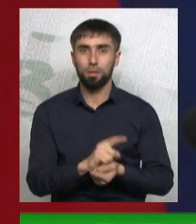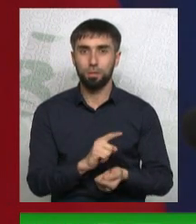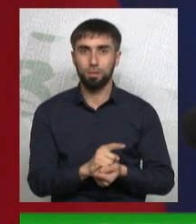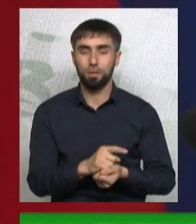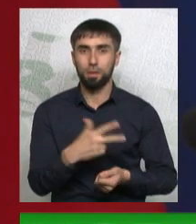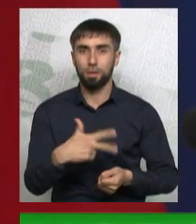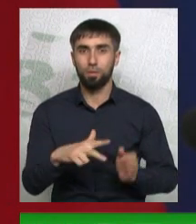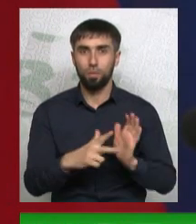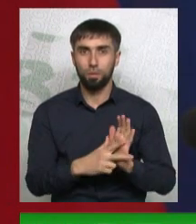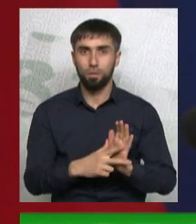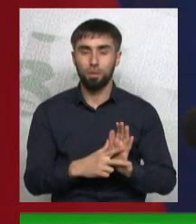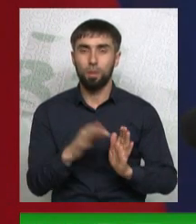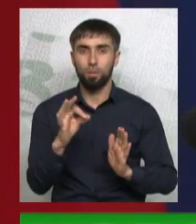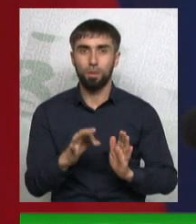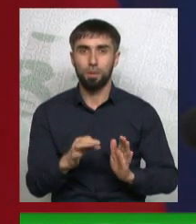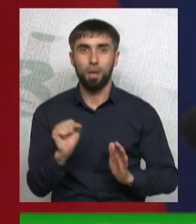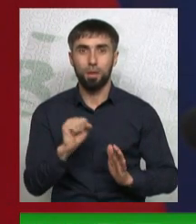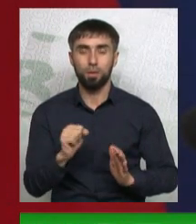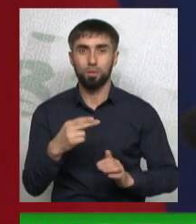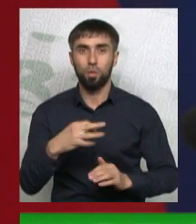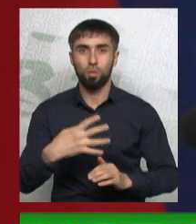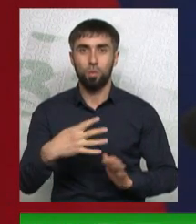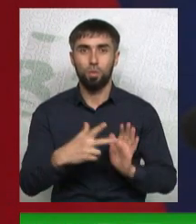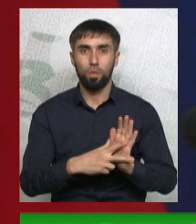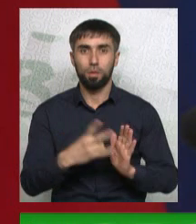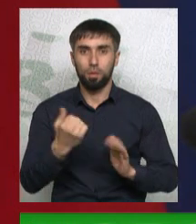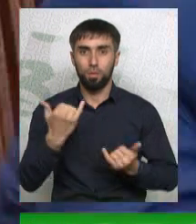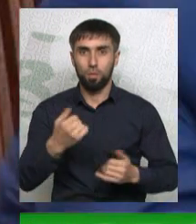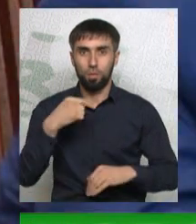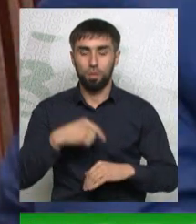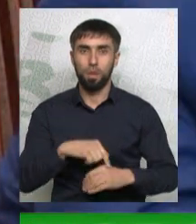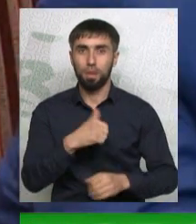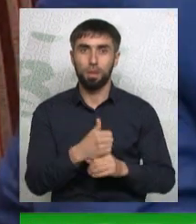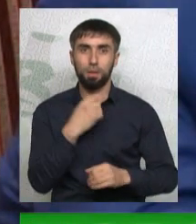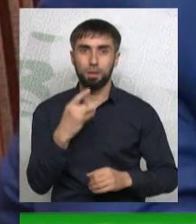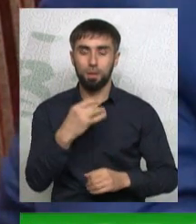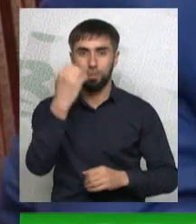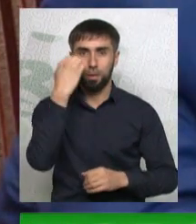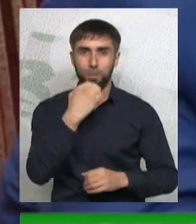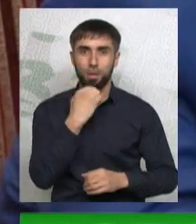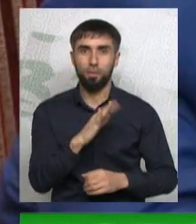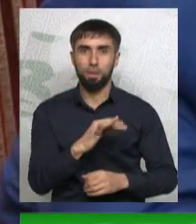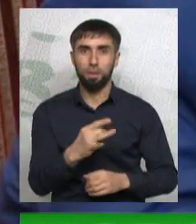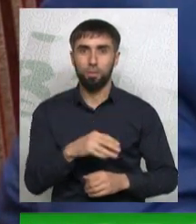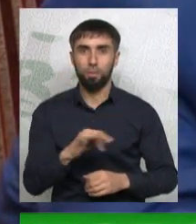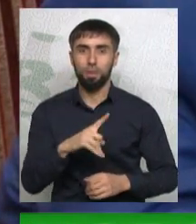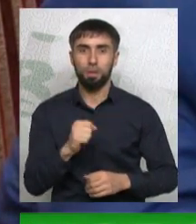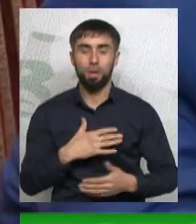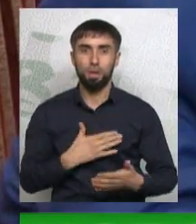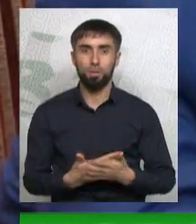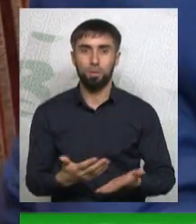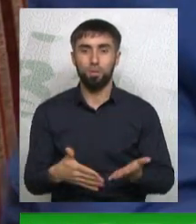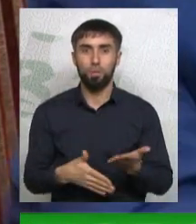с 38% в августе до 48% на текущий момент. Глава Ингушетии поблагодарил вице-премьера за активное содействие